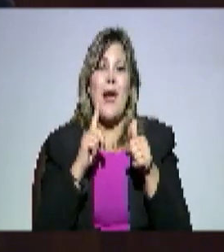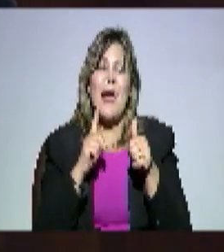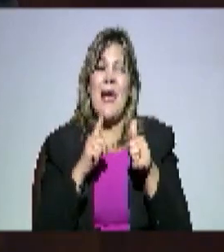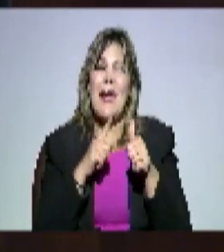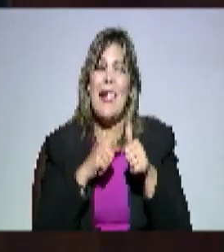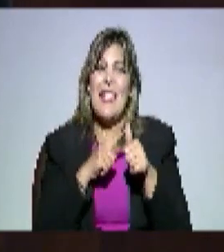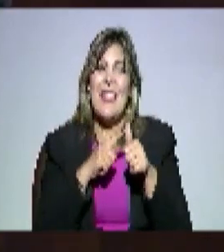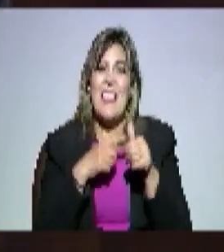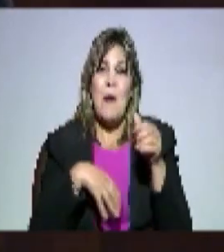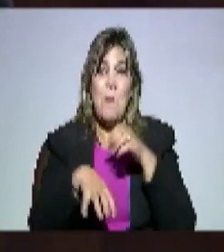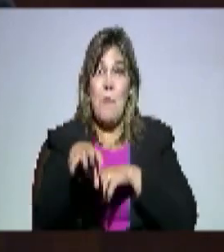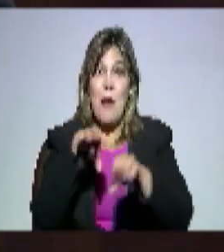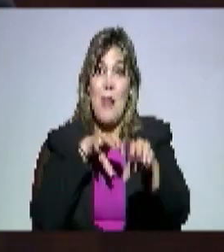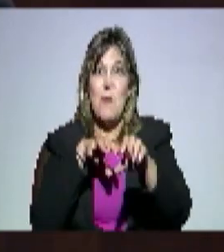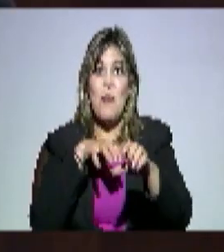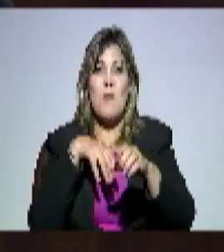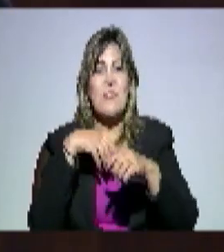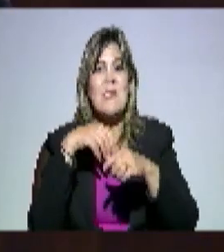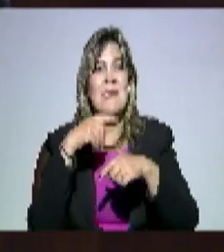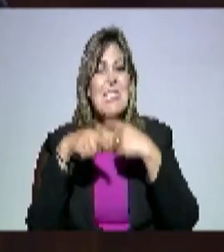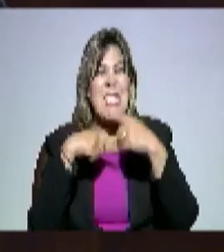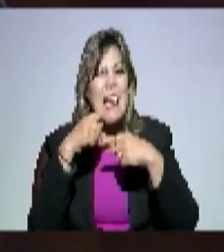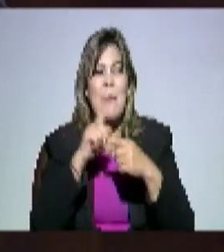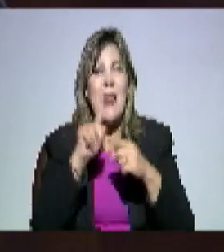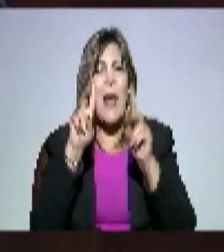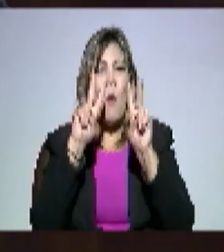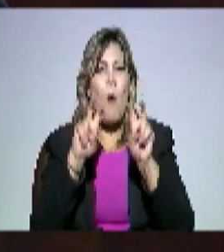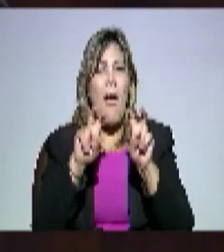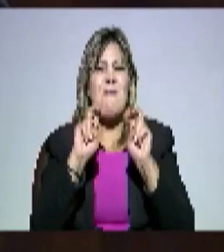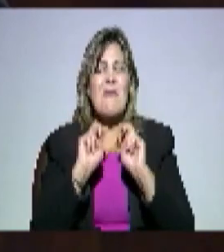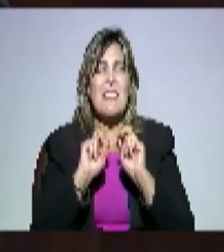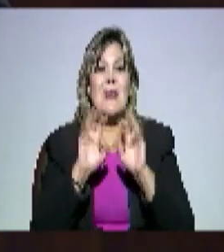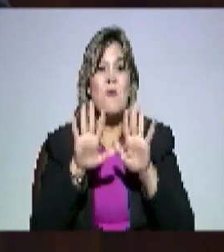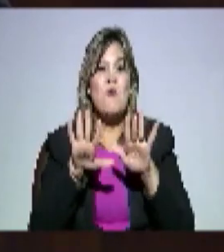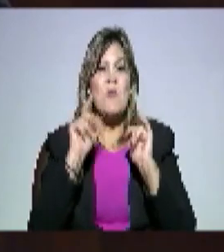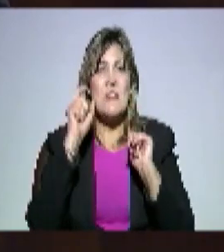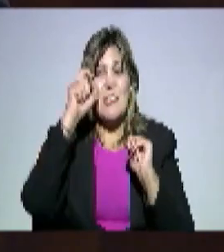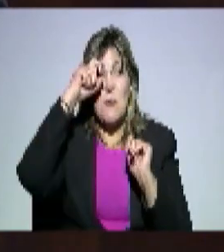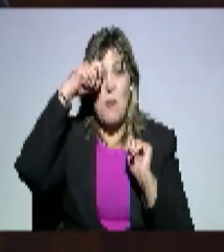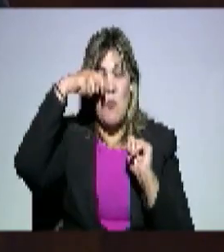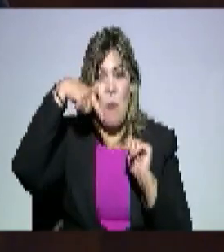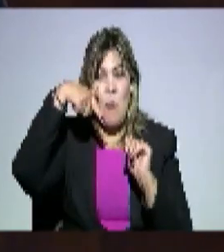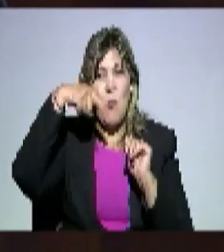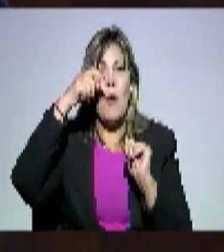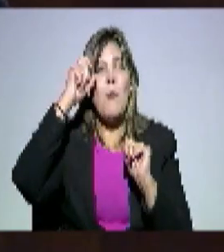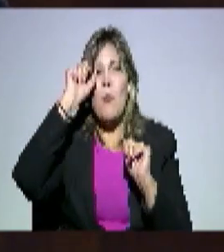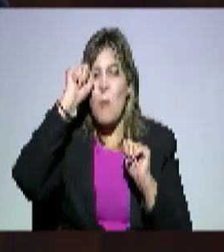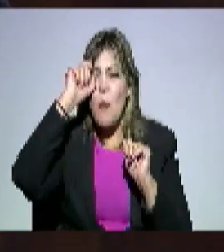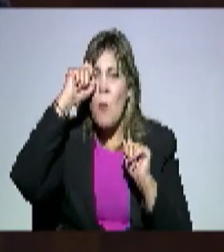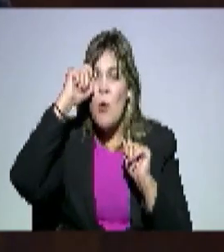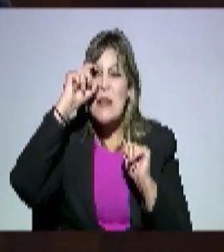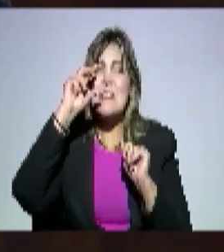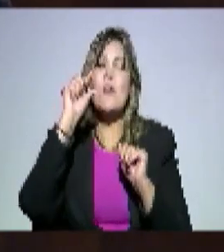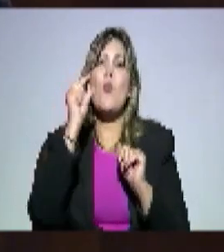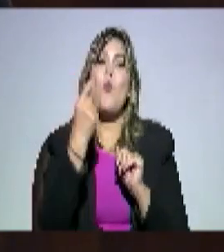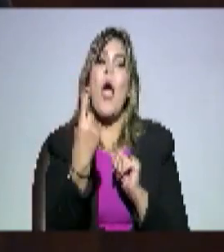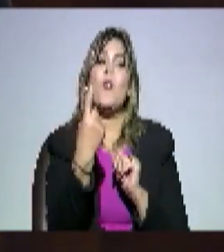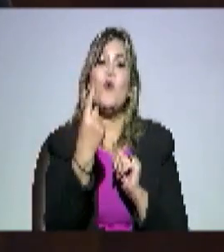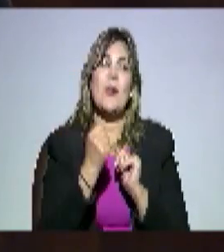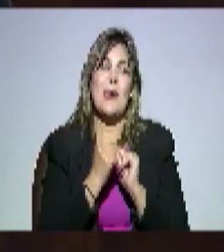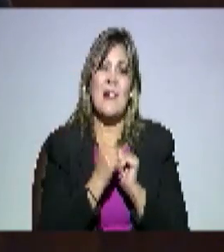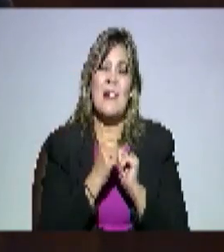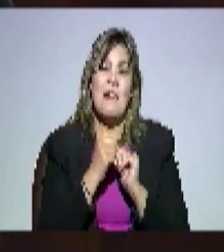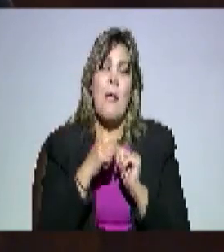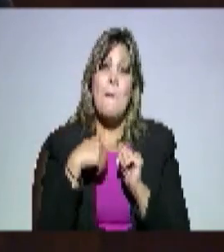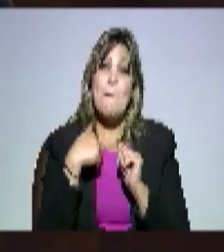الاولى دي ماريمرقس ما يكملش وسيب بولس الرسول يكمل الرحله وماري مرقس ماقدرش يكمل